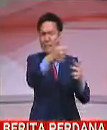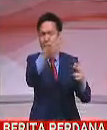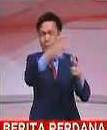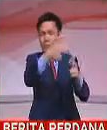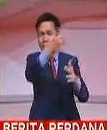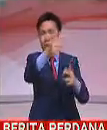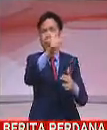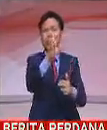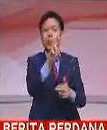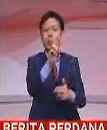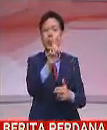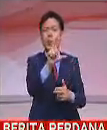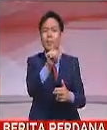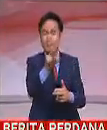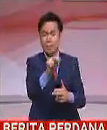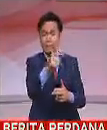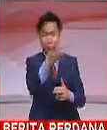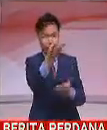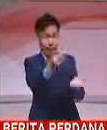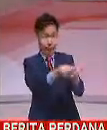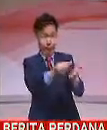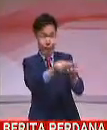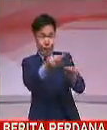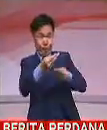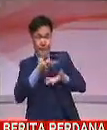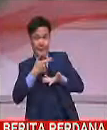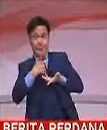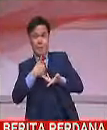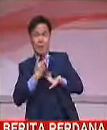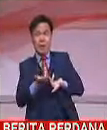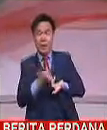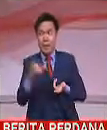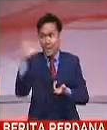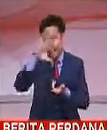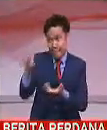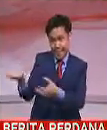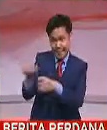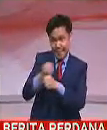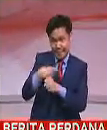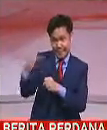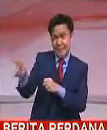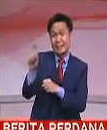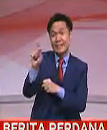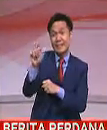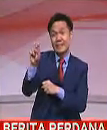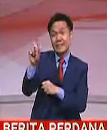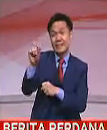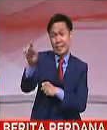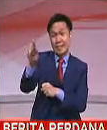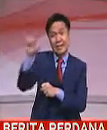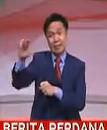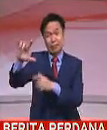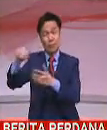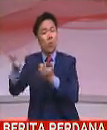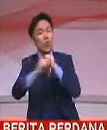melalui Ruslan Lahada. Wang itu sebagai upah untuknya yang berjanji mendapatkan tender perkhidmatan penghasilan penjenamaan dan kreatif